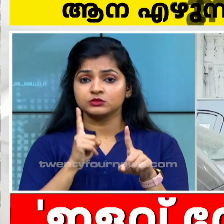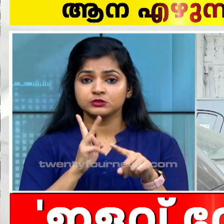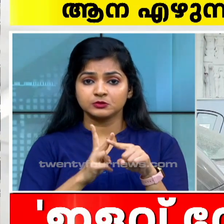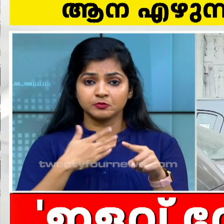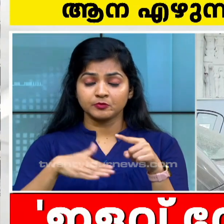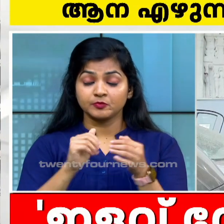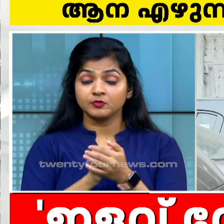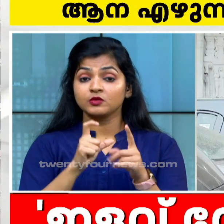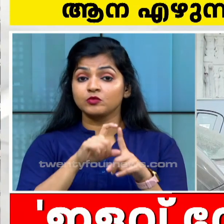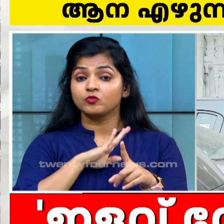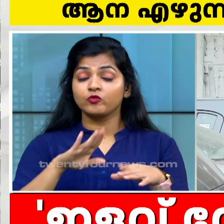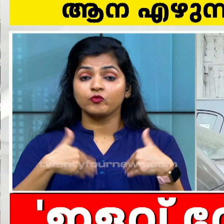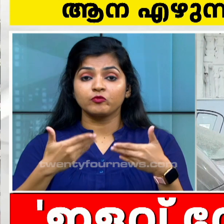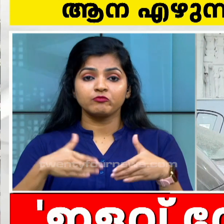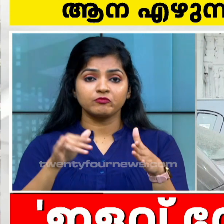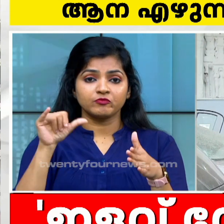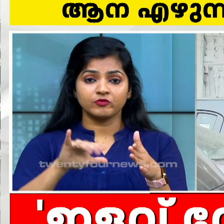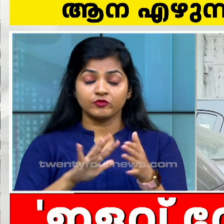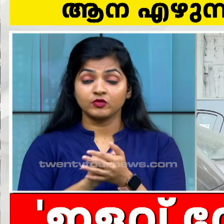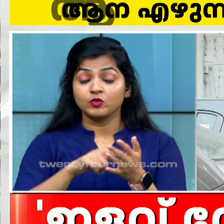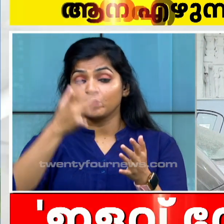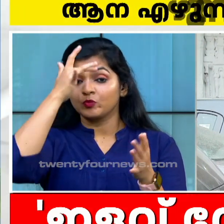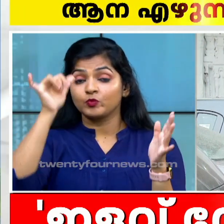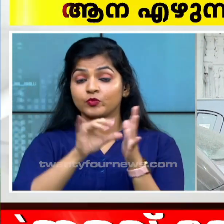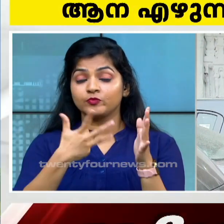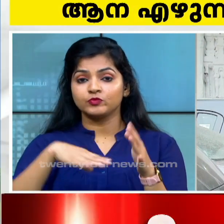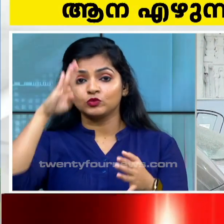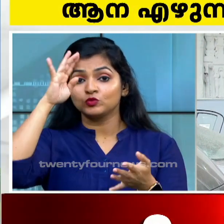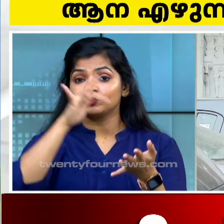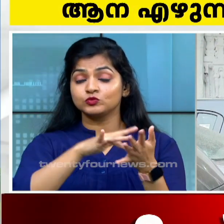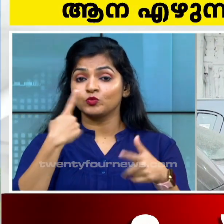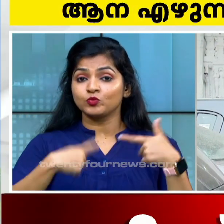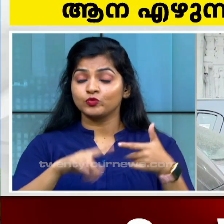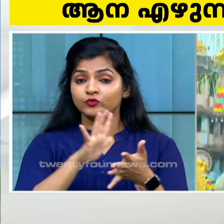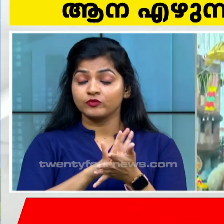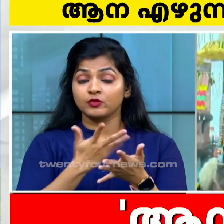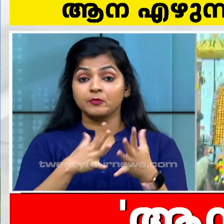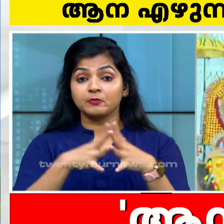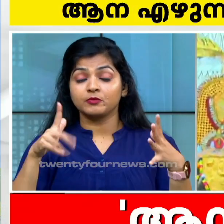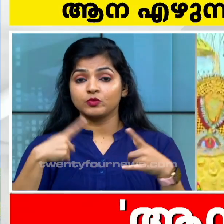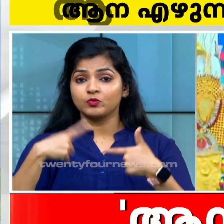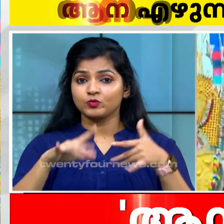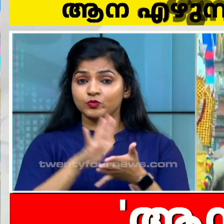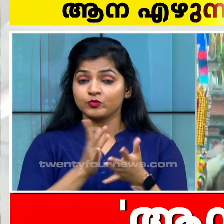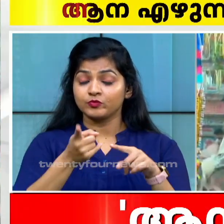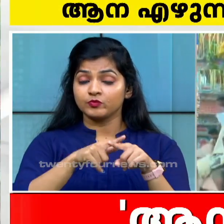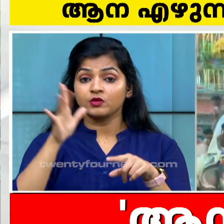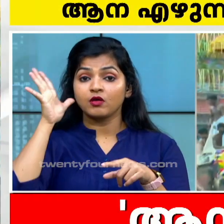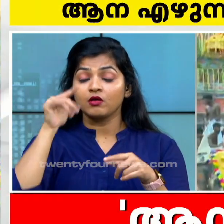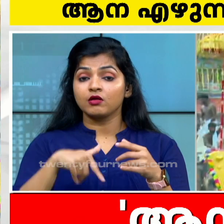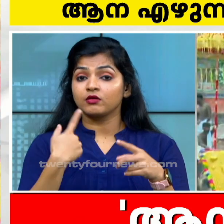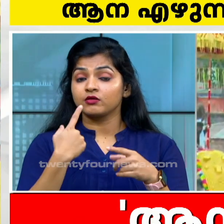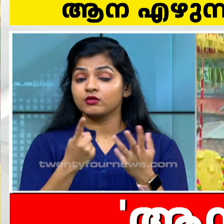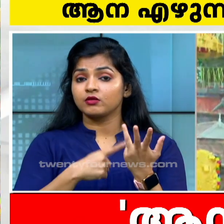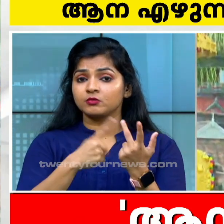മറ്റു മാർഗങ്ങളില്ല. ഇതിൽ ഏറ്റവും കൂടുതൽ പ്രതിസന്ധി ഉണ്ടാകുക ഇനി തൃശ്ശൂർ പൂരം അടക്കം അല്ലെങ്കിൽ മറ്റ് പൂരങ്ങൾ, വലിയ പൂരങ്ങളൊക്കെ വരുമ്പോഴാണ് ഈ ആനകളുടെ എണ്ണം